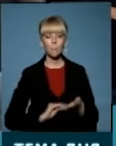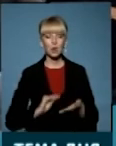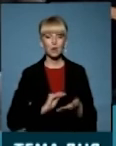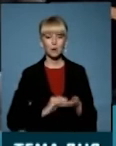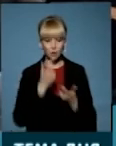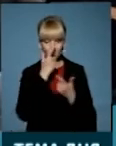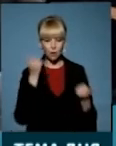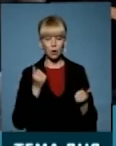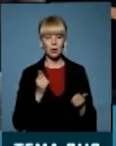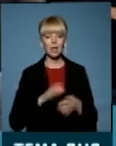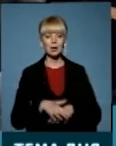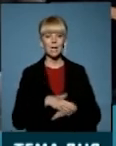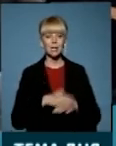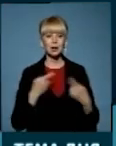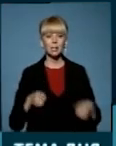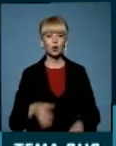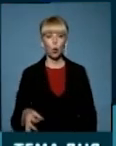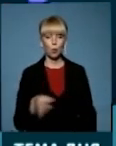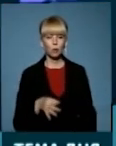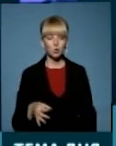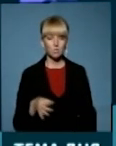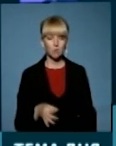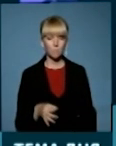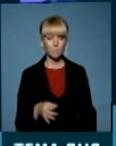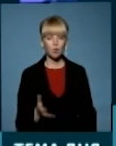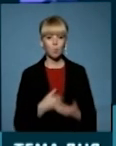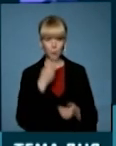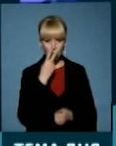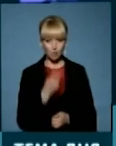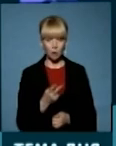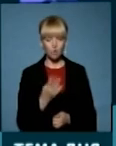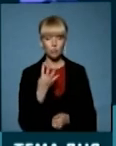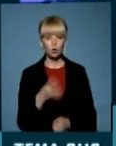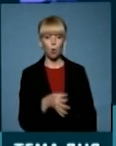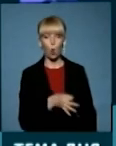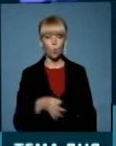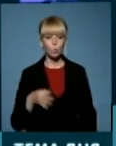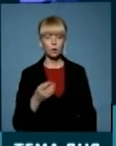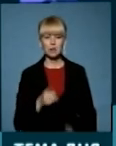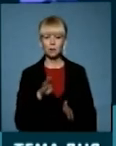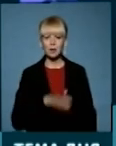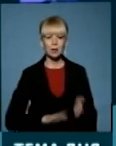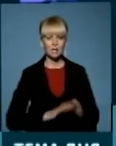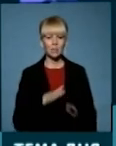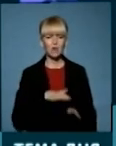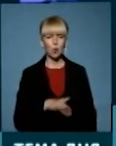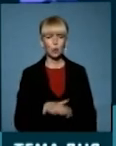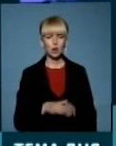фоні інших областей. Отже, ми бачимо чотири області, в яких найгірший стан